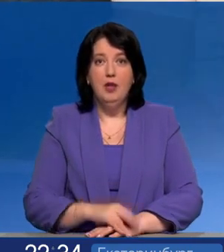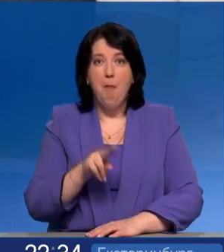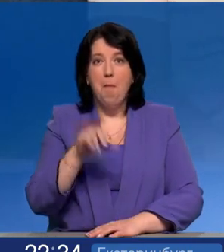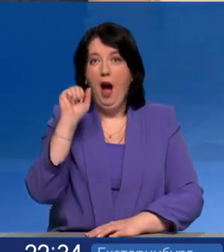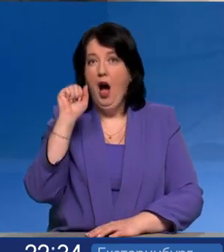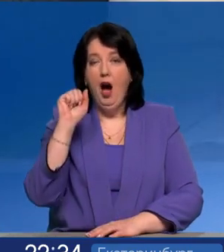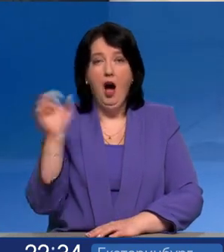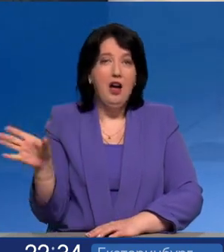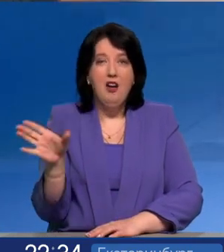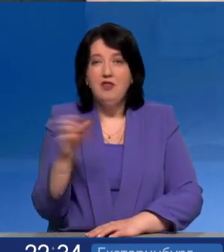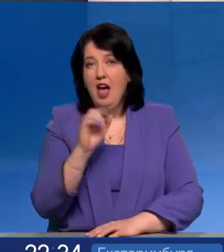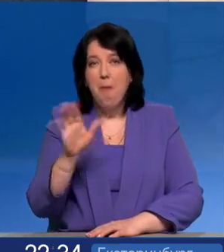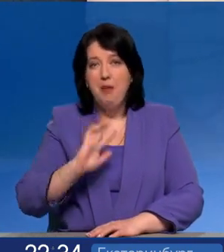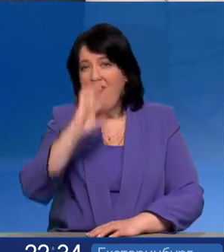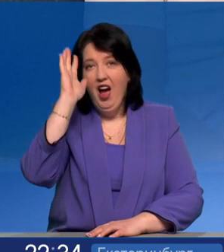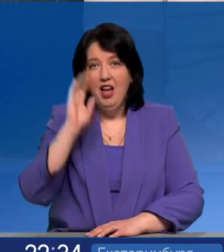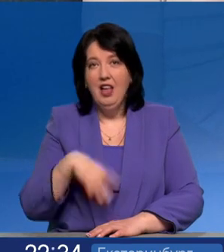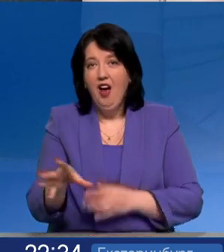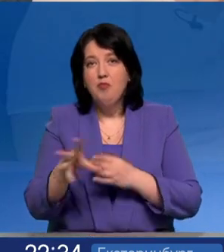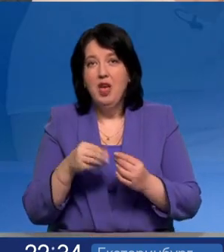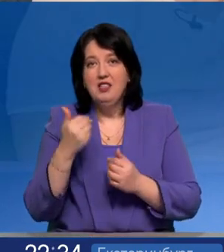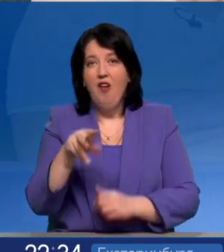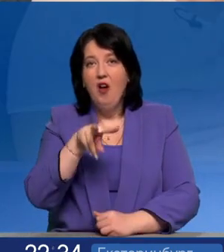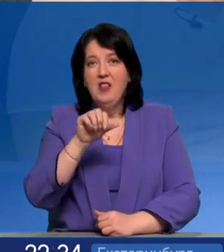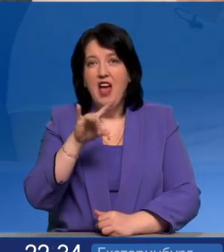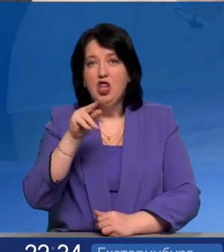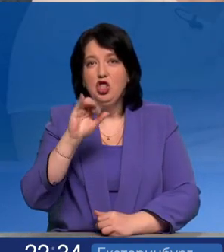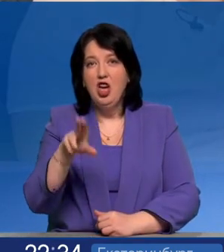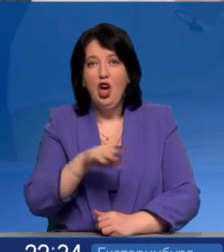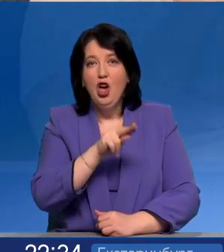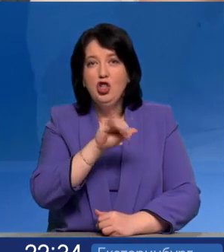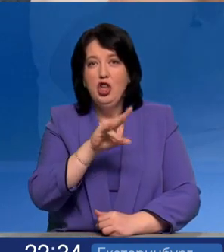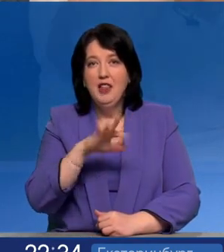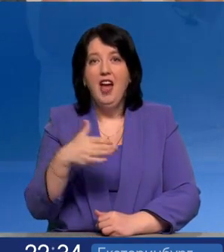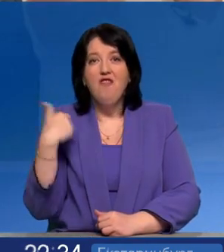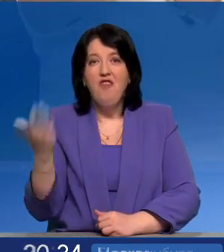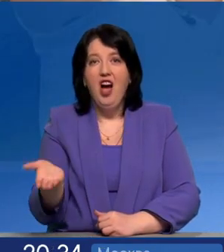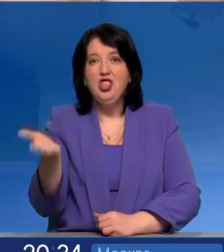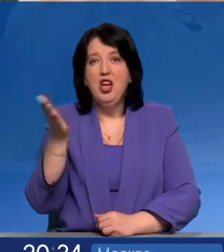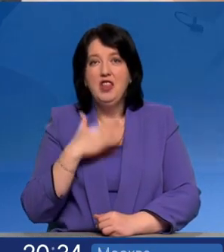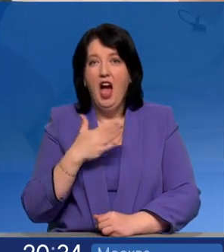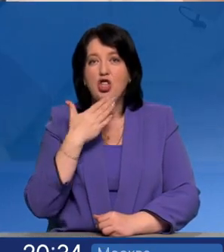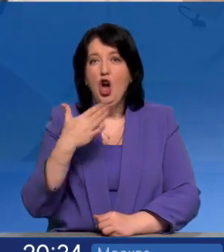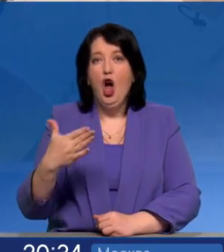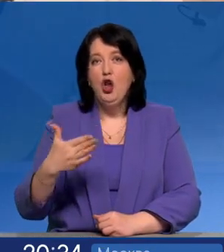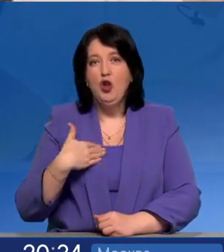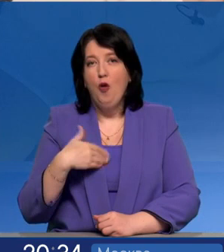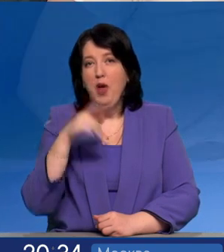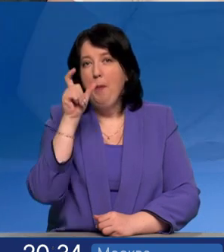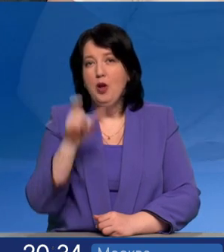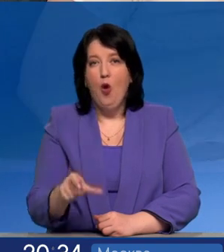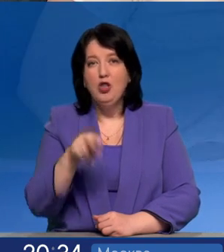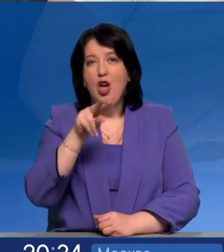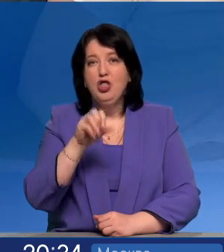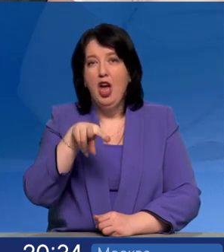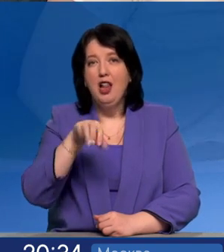Всем привет! Всем привет! С вами Лерчик Ченнел и ваша и наша любимая рубрика «Челленджей».